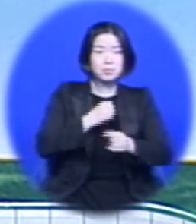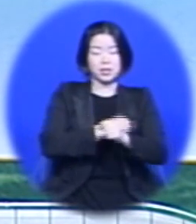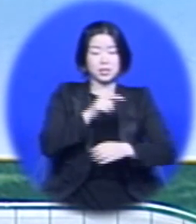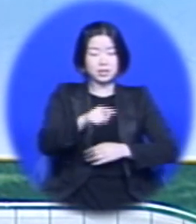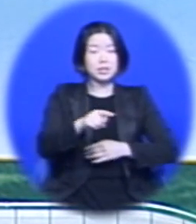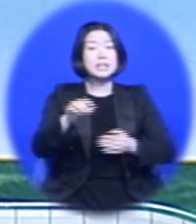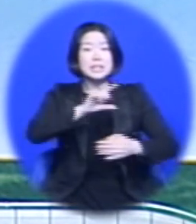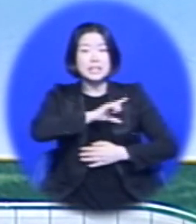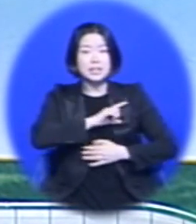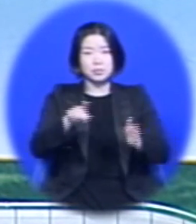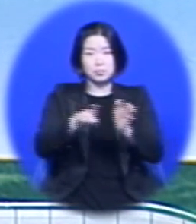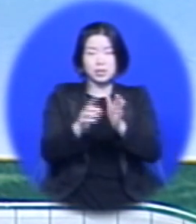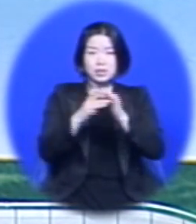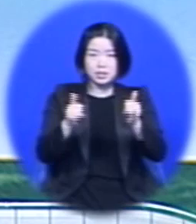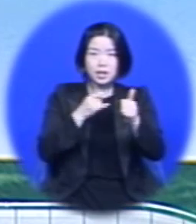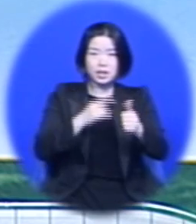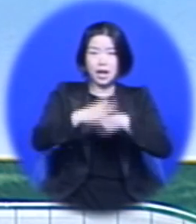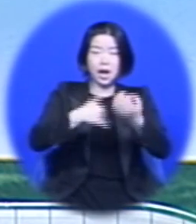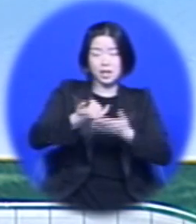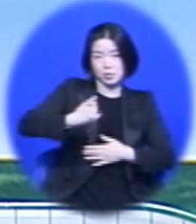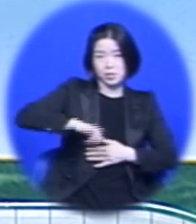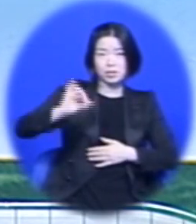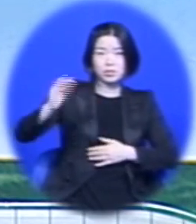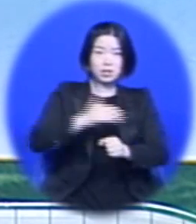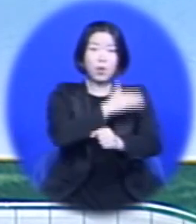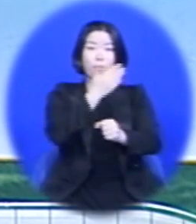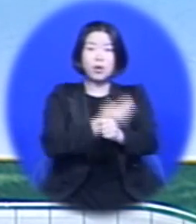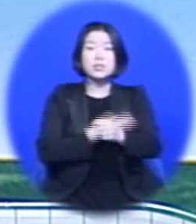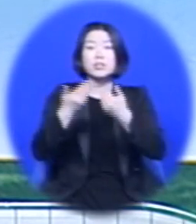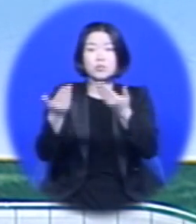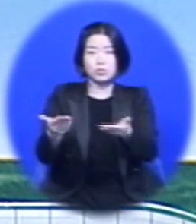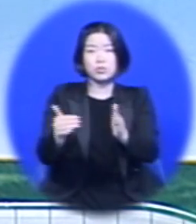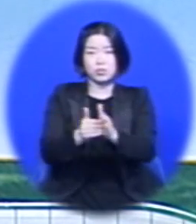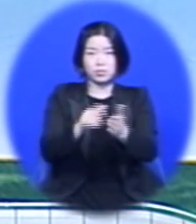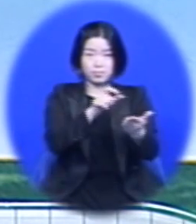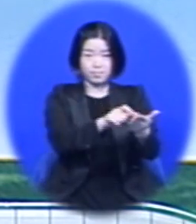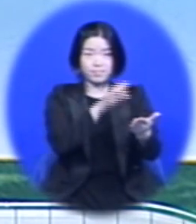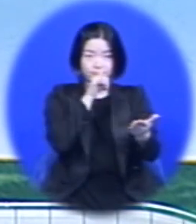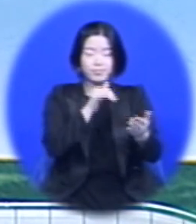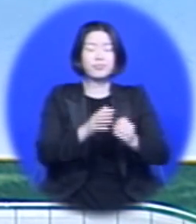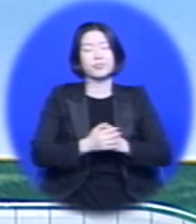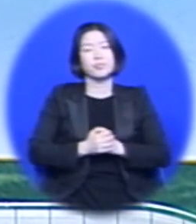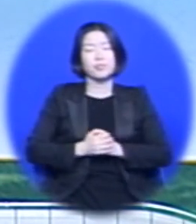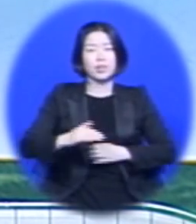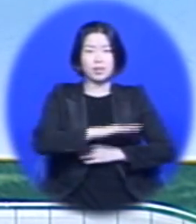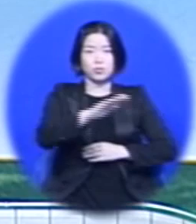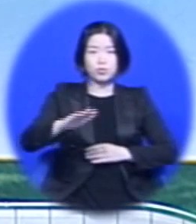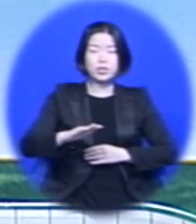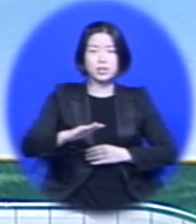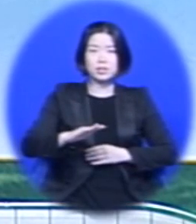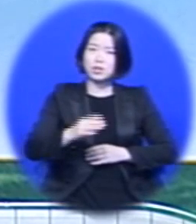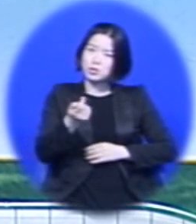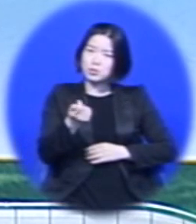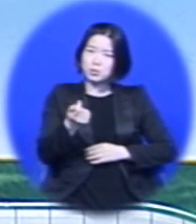이름을 믿는 자들에게는 하나님의 자녀가 되는 권세를 주셨으니, 그러니까 우리는